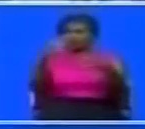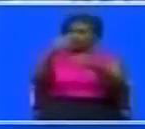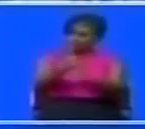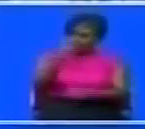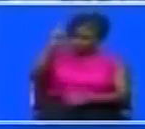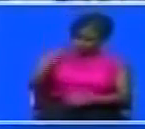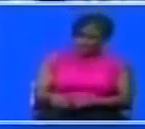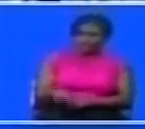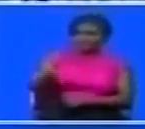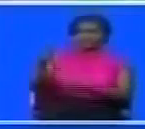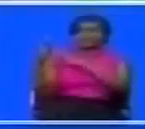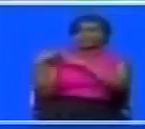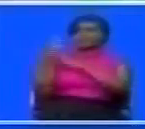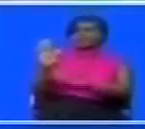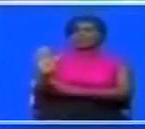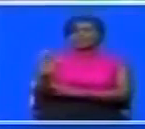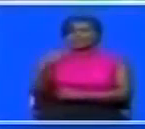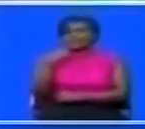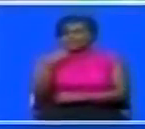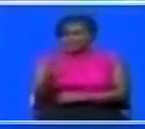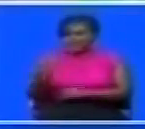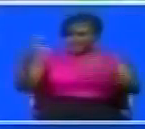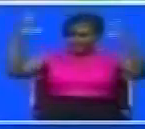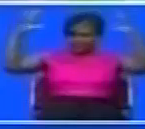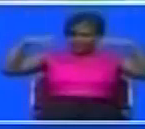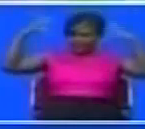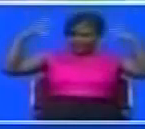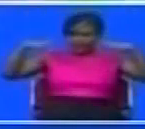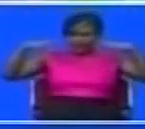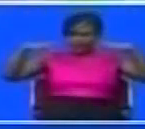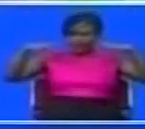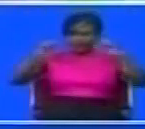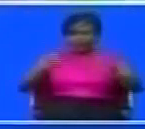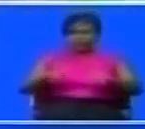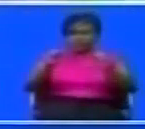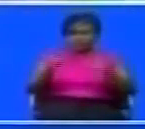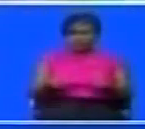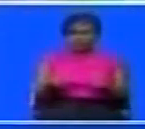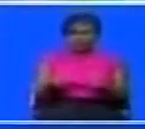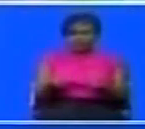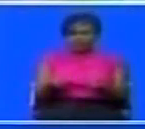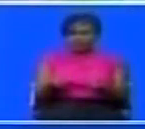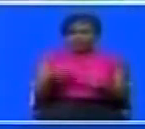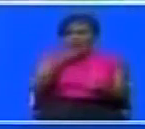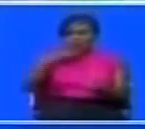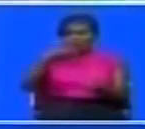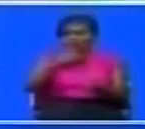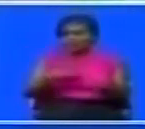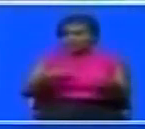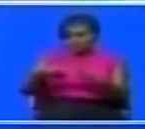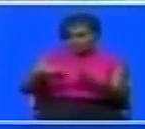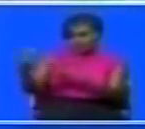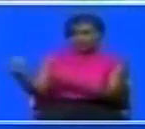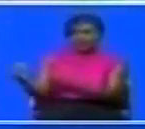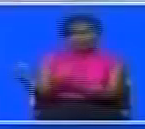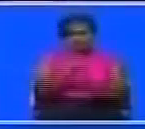do that. That is their responsibility. Wanatuambia kukinyesha at least inaweza kuja juu na iende na maji.